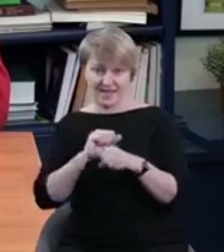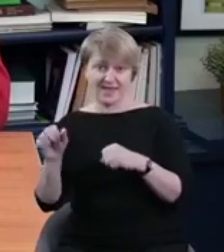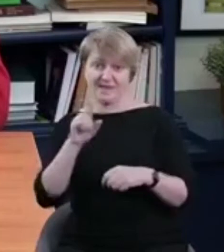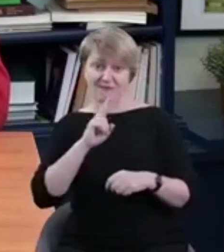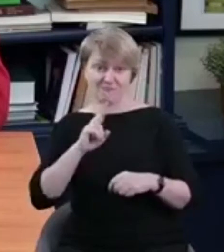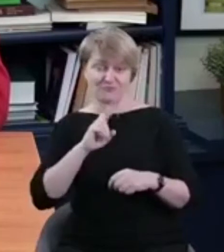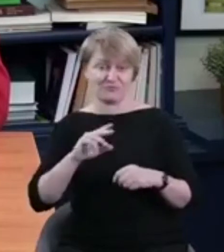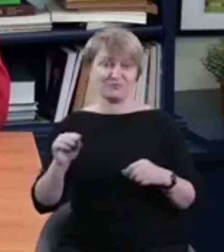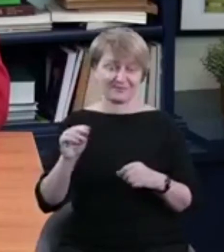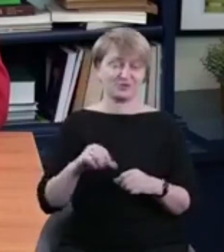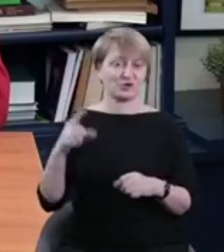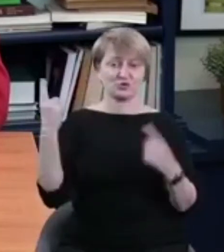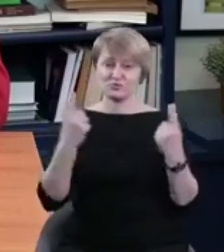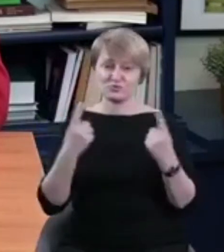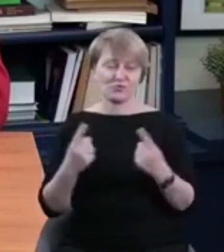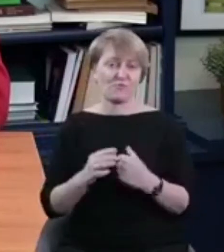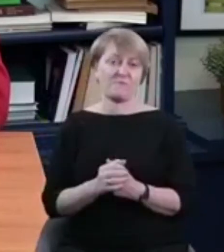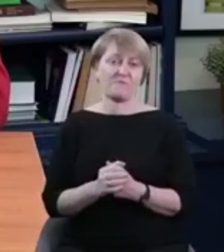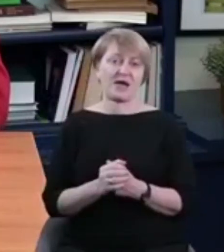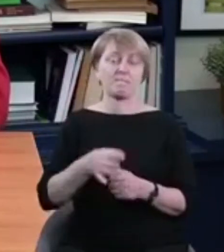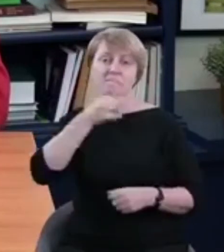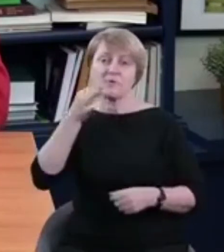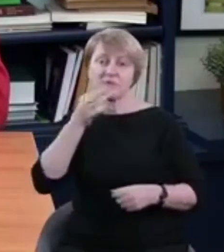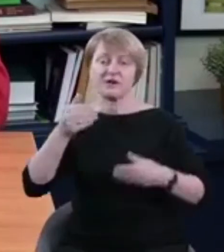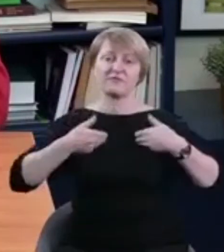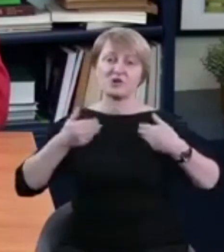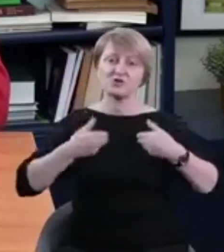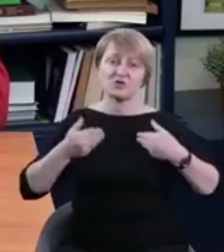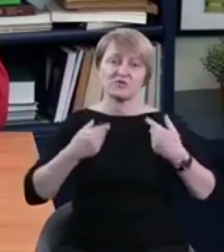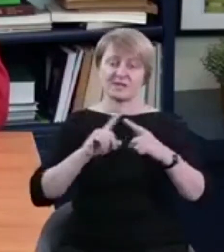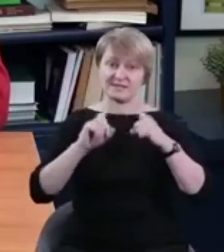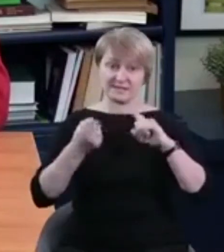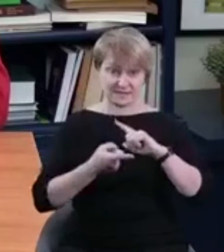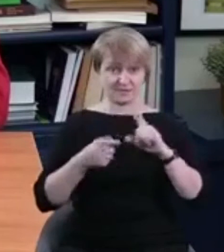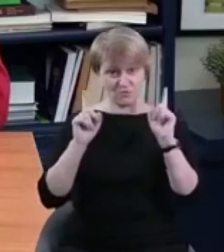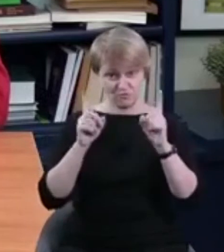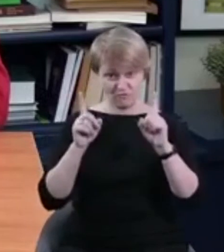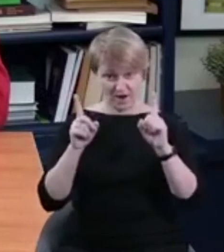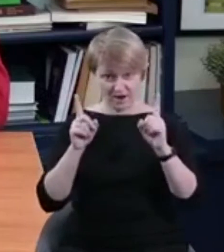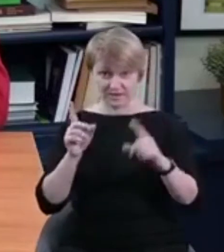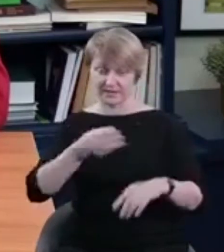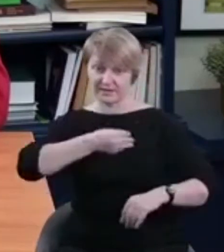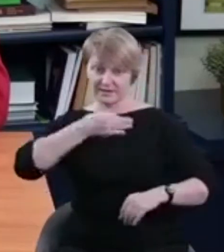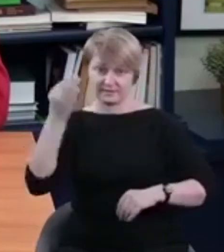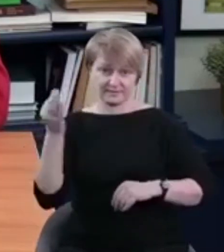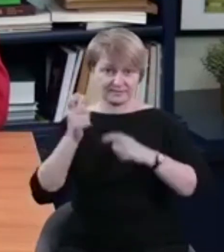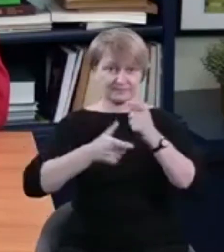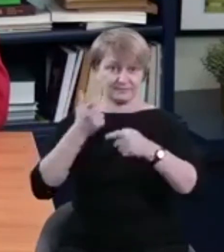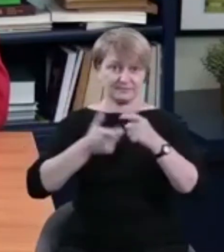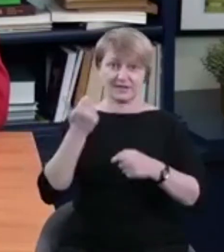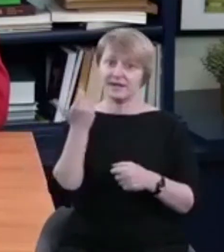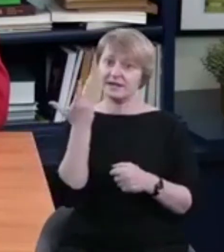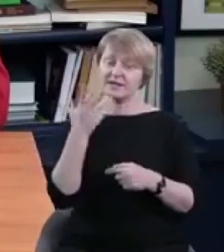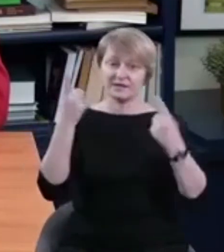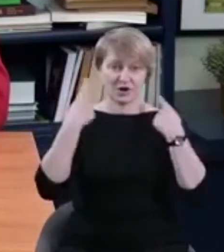wyzwanie jeszcze większe na pewno poprawia to zdrowie chociaż zalecam ostrożność i i najlepiej robić to w kilka osób